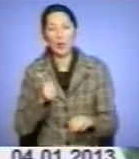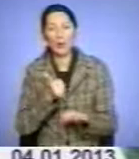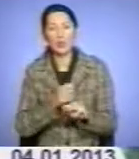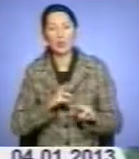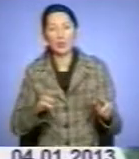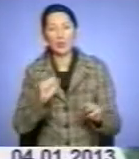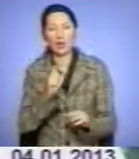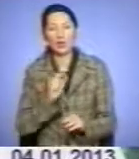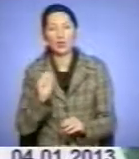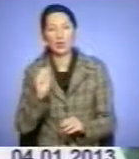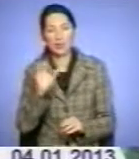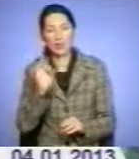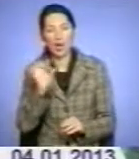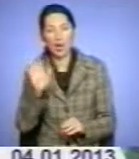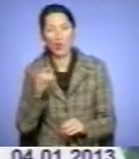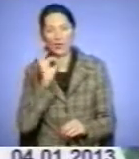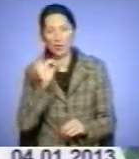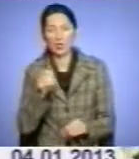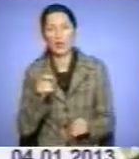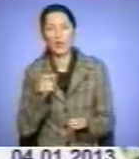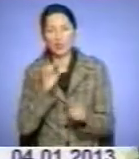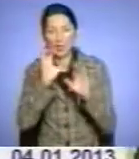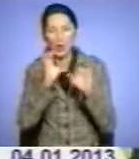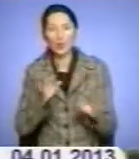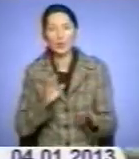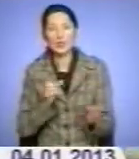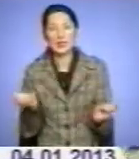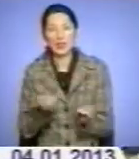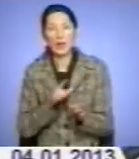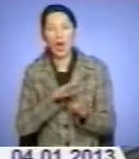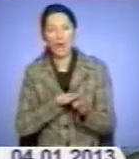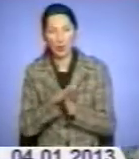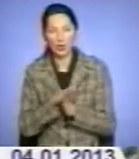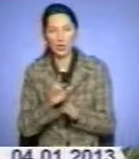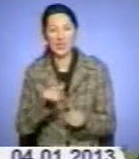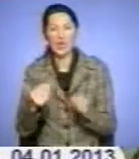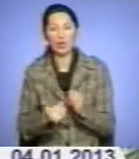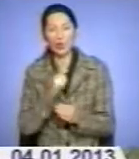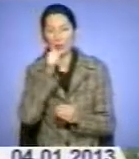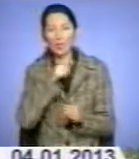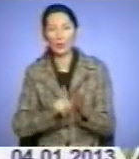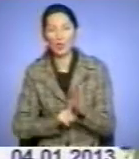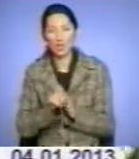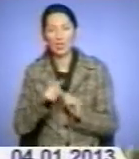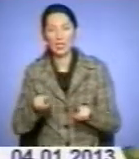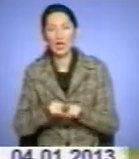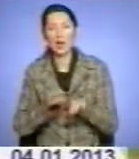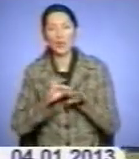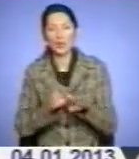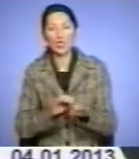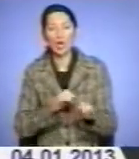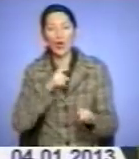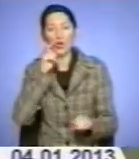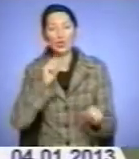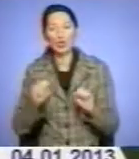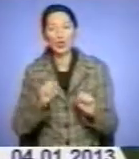потрібно виконувати. Детальніше у наступному сюжеті. Як новий рік почнеш, так його і проведеш. В українському уряді хочуть